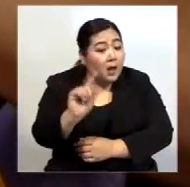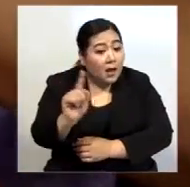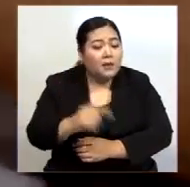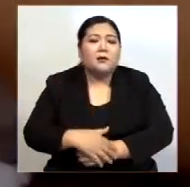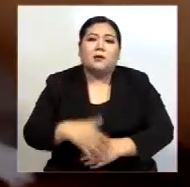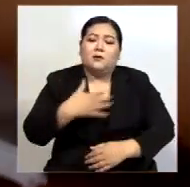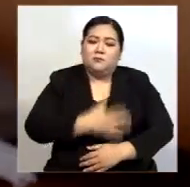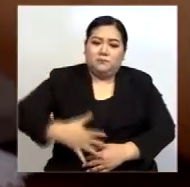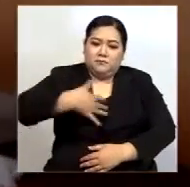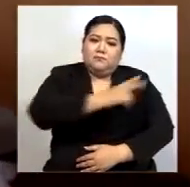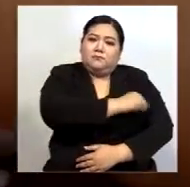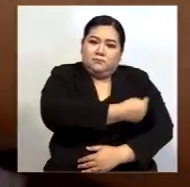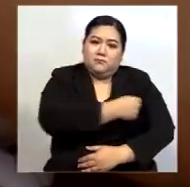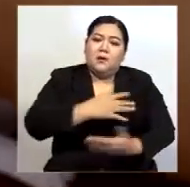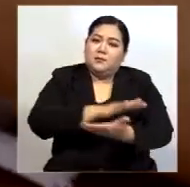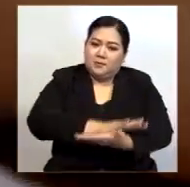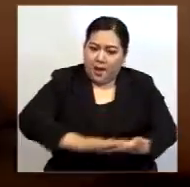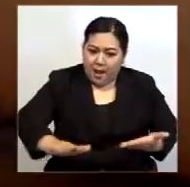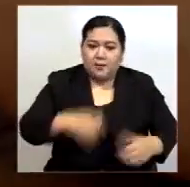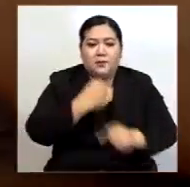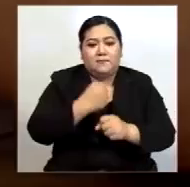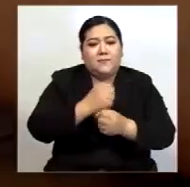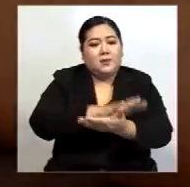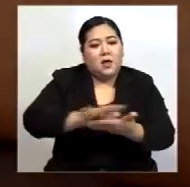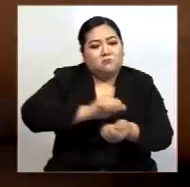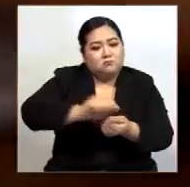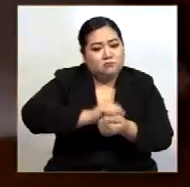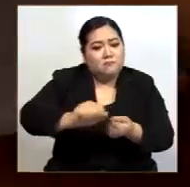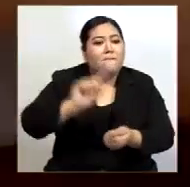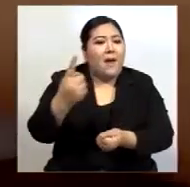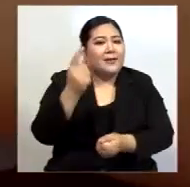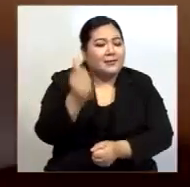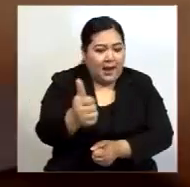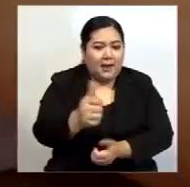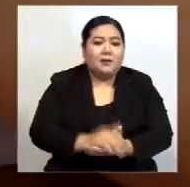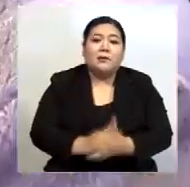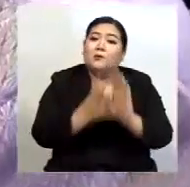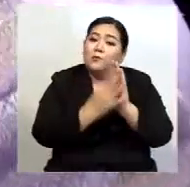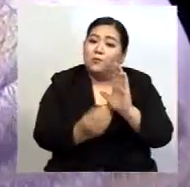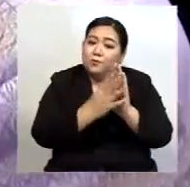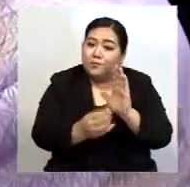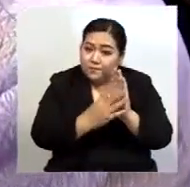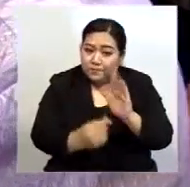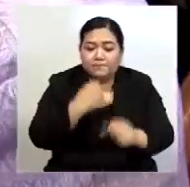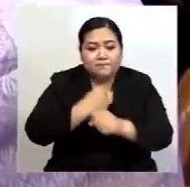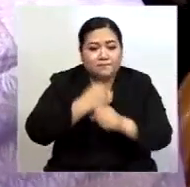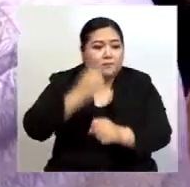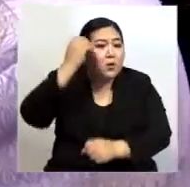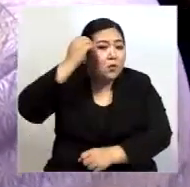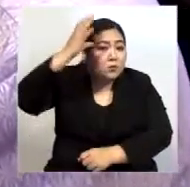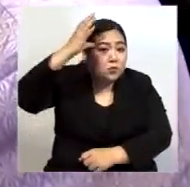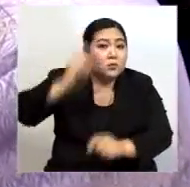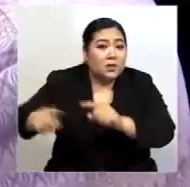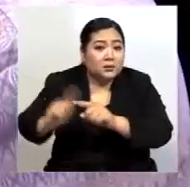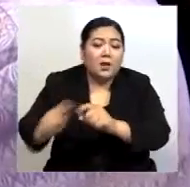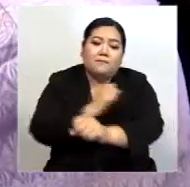รฐานสุขอนามัยสามารถนำมาทำความสะอาดนำกลับมาใช้ใหม่ได้พร้อมจัดอบรมเชิงปฏิบัติการให้ความรู้ใน